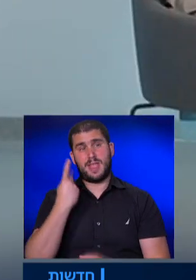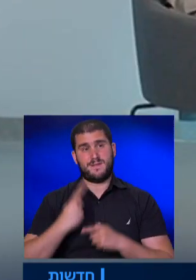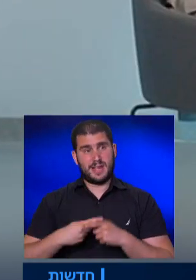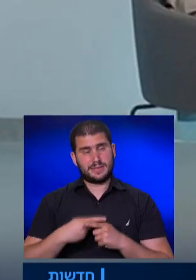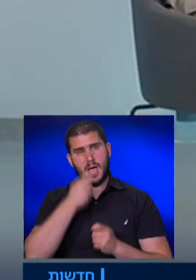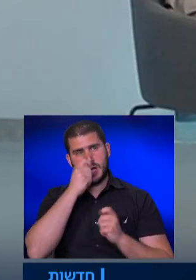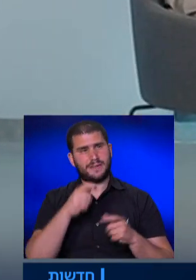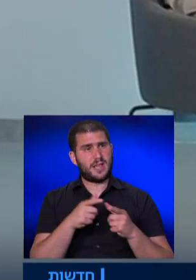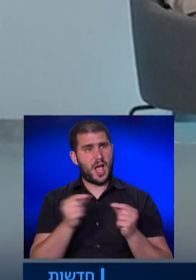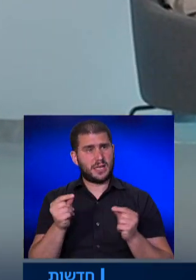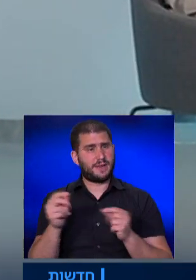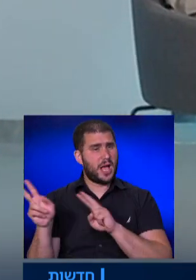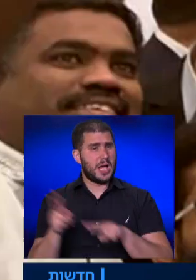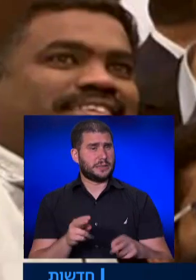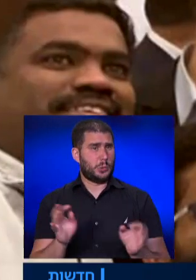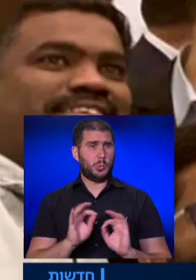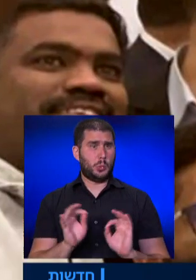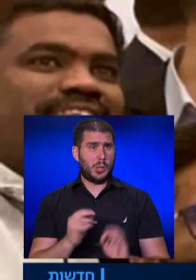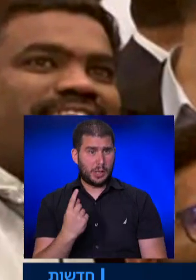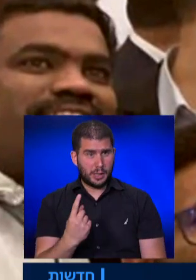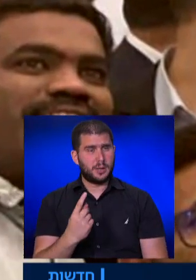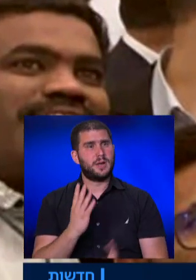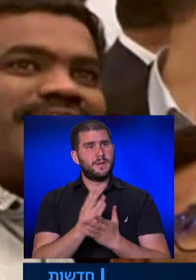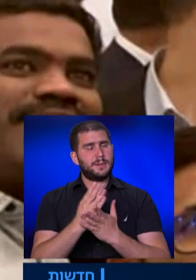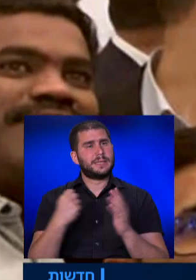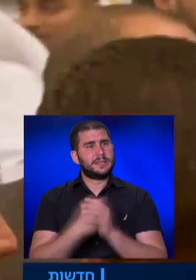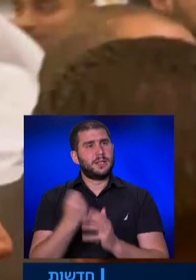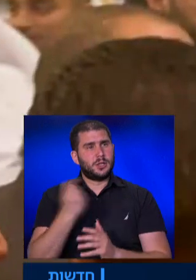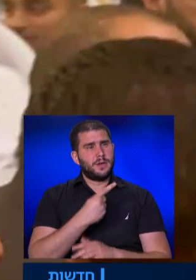וחצי עזב את רצועת עזה ולא חזר מעביר